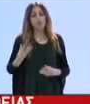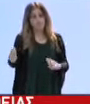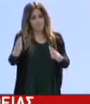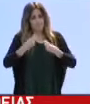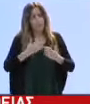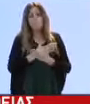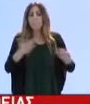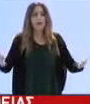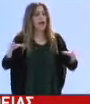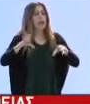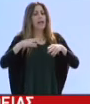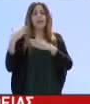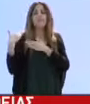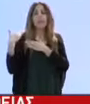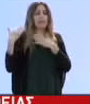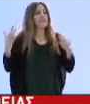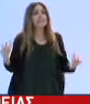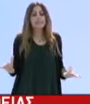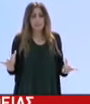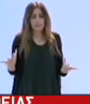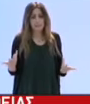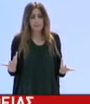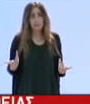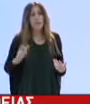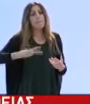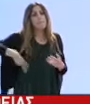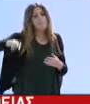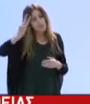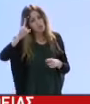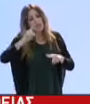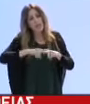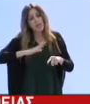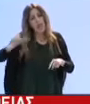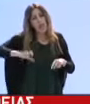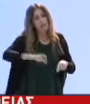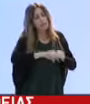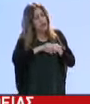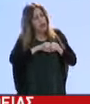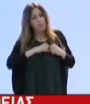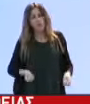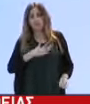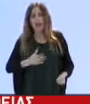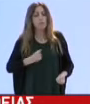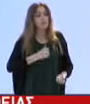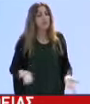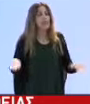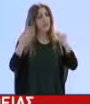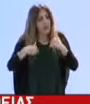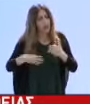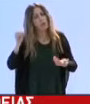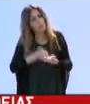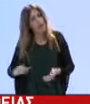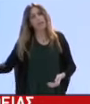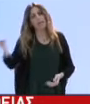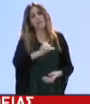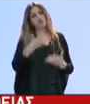πάλι την εμπιστοσύνη της πλειοψηφίας του ελληνικού λαού. Να ενώσουμε τις Ελληνίδες και τους Έλληνες. Να